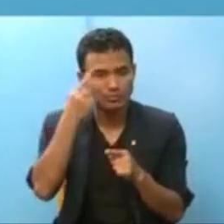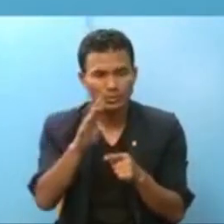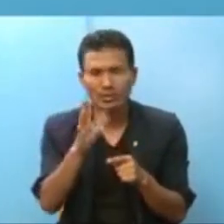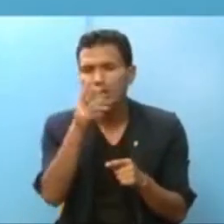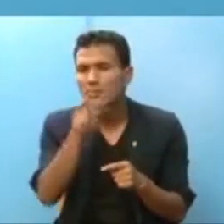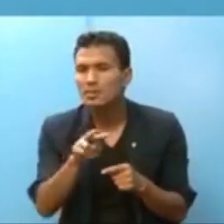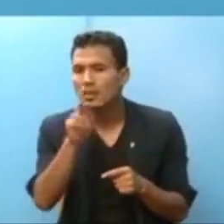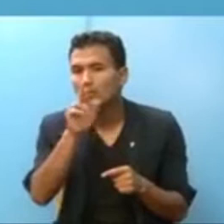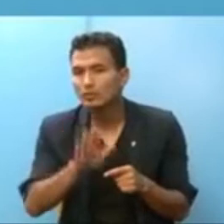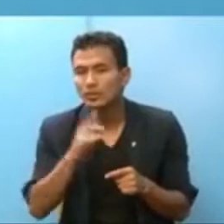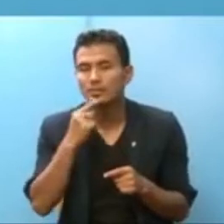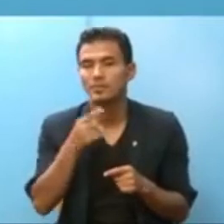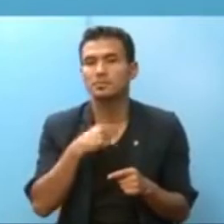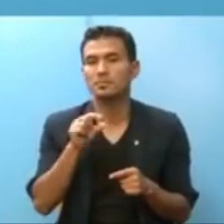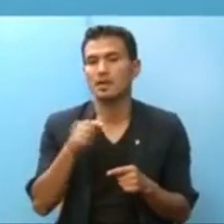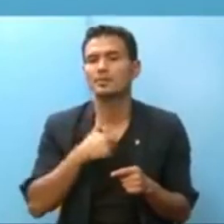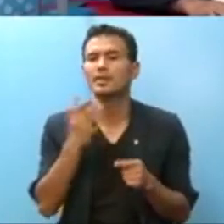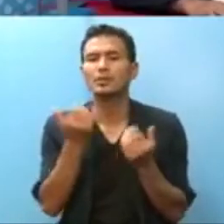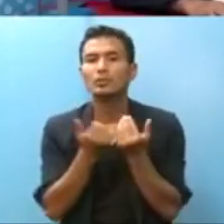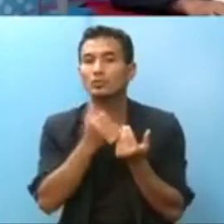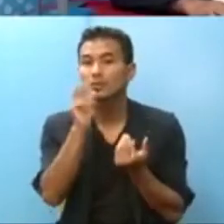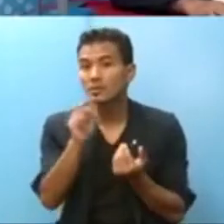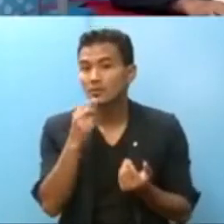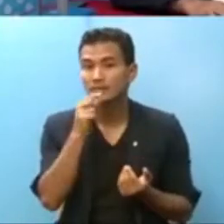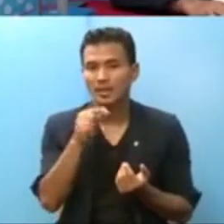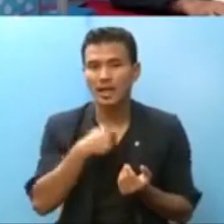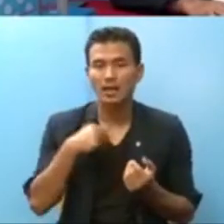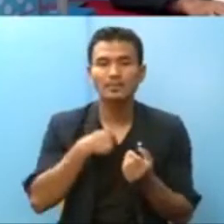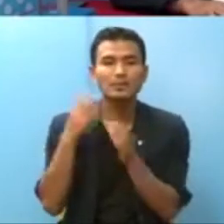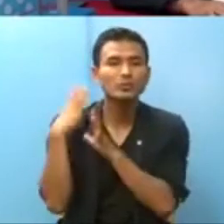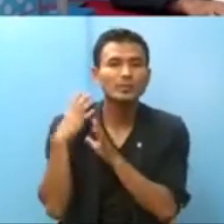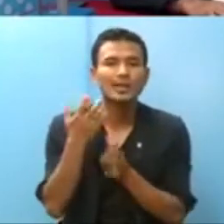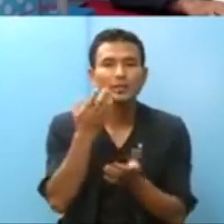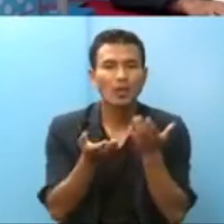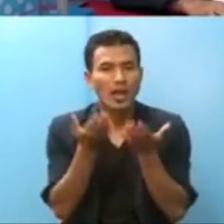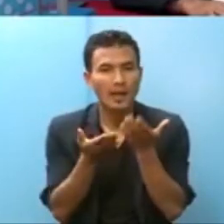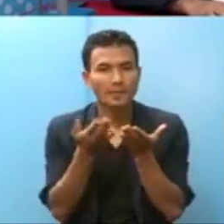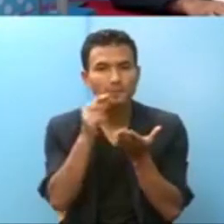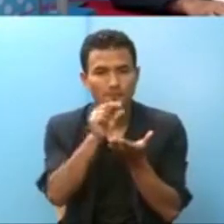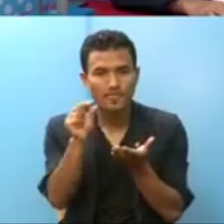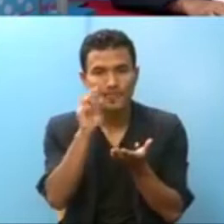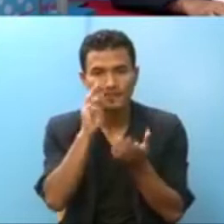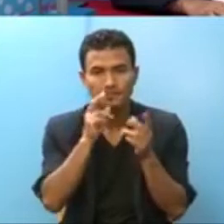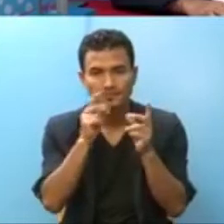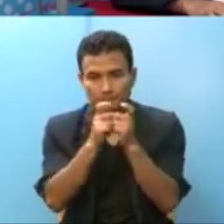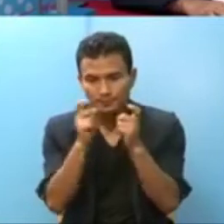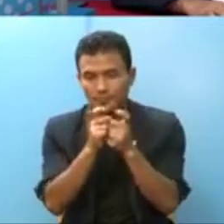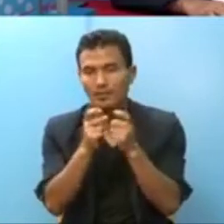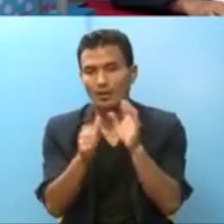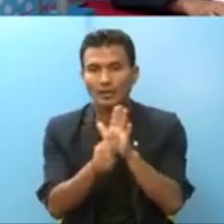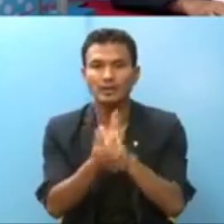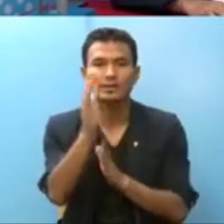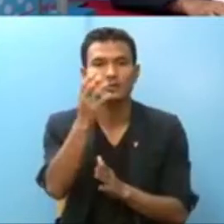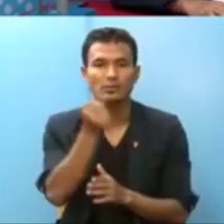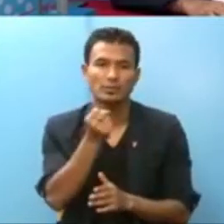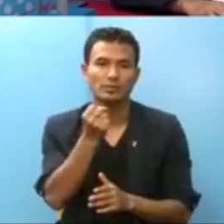वस्तर चाहिए था किये गहर्नु परने चाहिए रोल की हो ला तो इस ता कुराम मा चाहिए डालोग अगाडी बनवावन पाएं